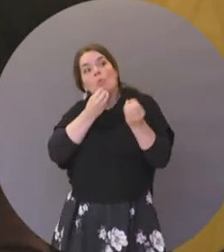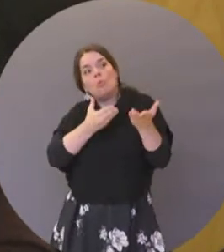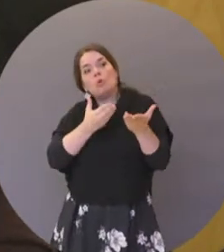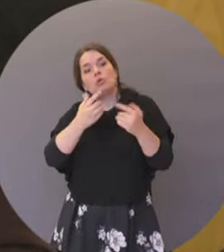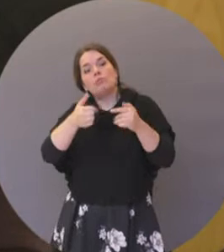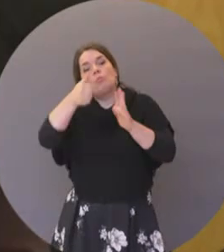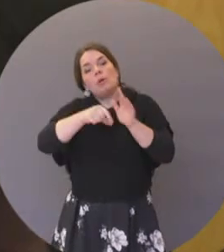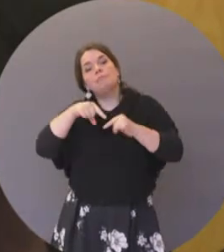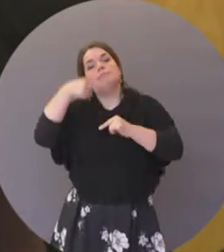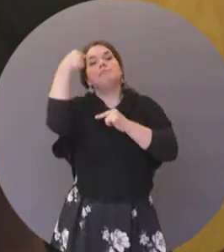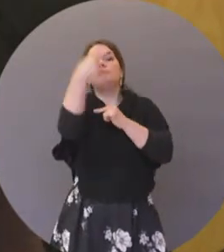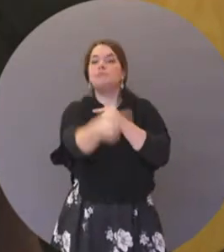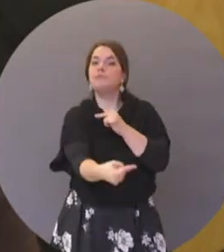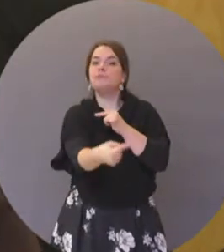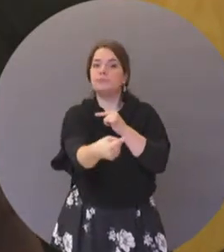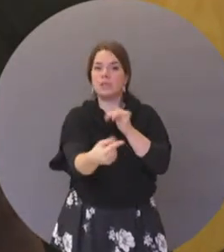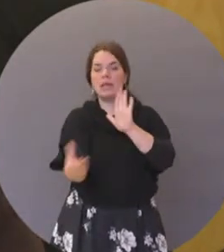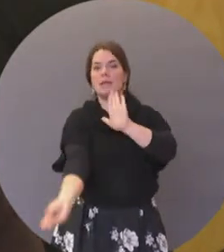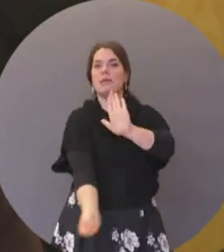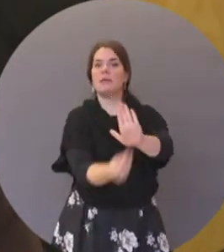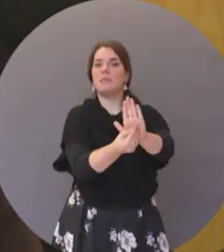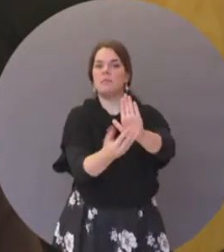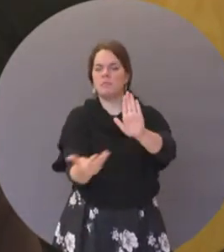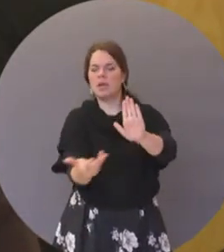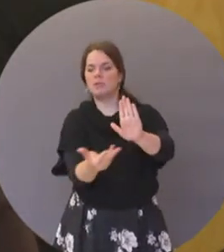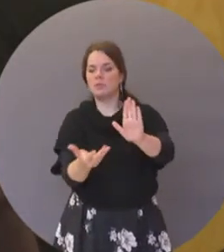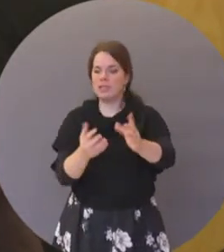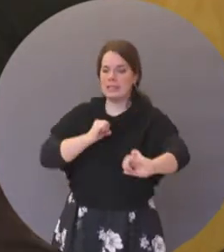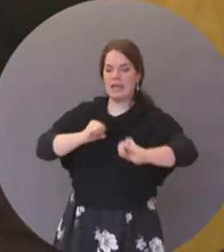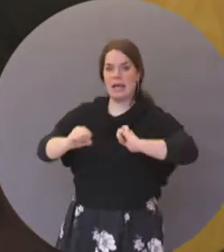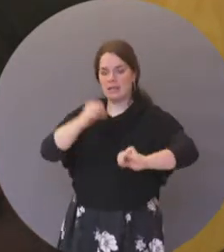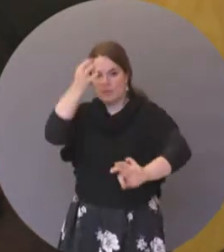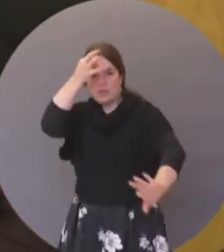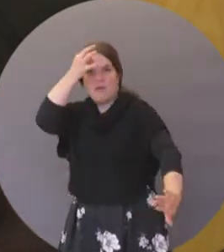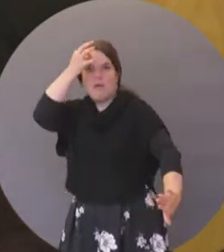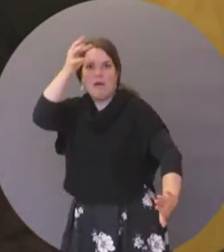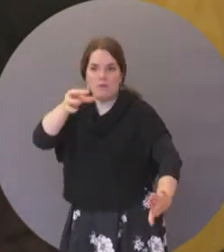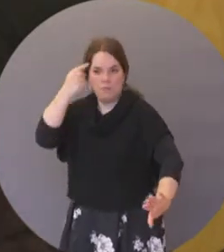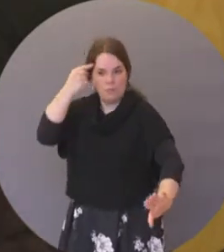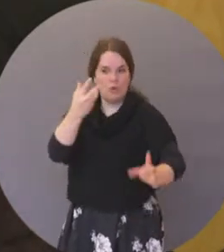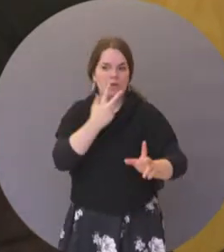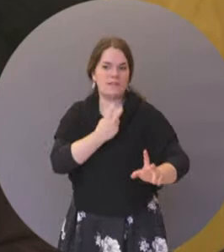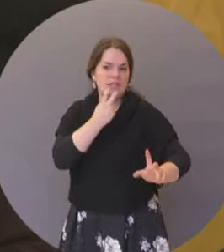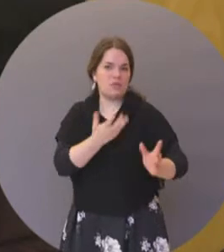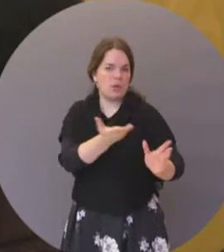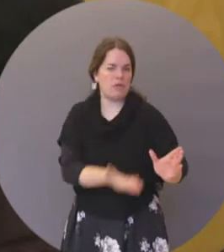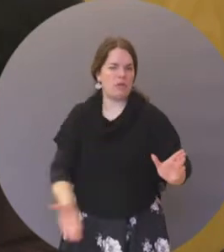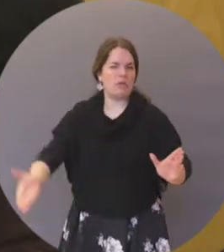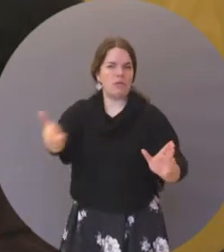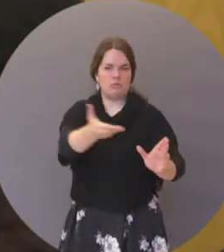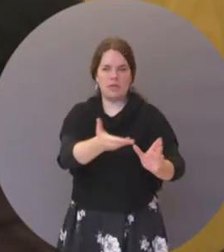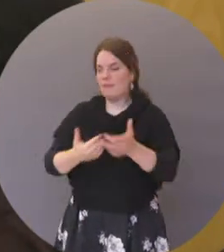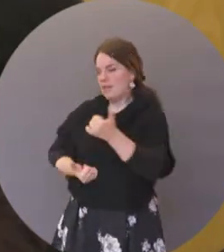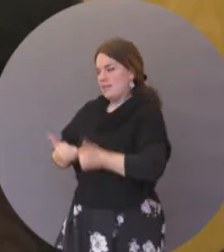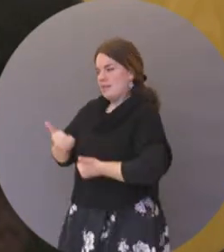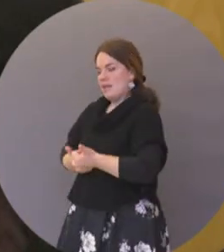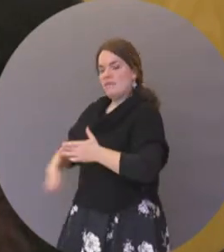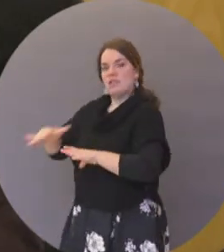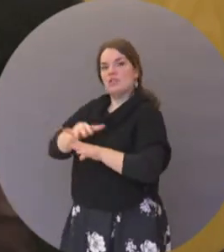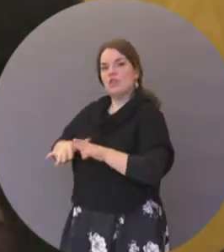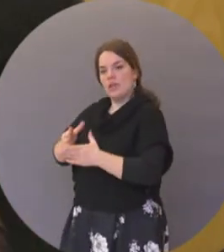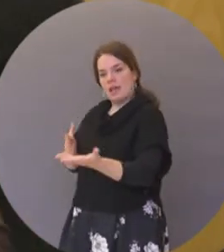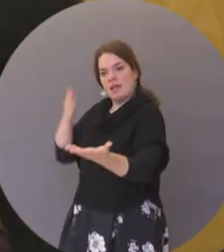la mise en place d'une action innovante au service des scénosarins avec la création d'un service local d'intervention pour la maîtrise de l'énergie